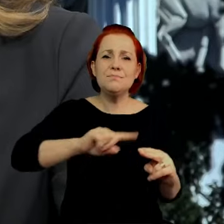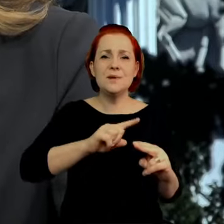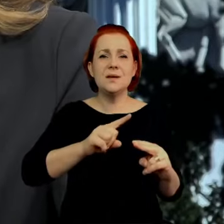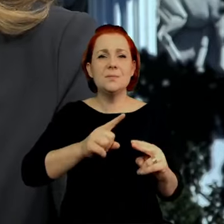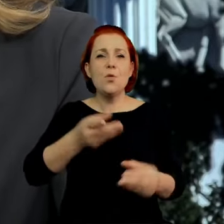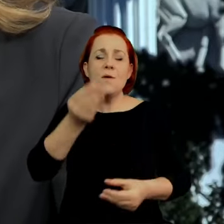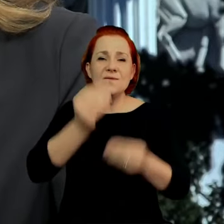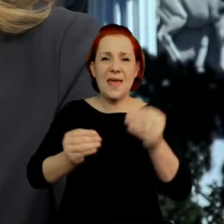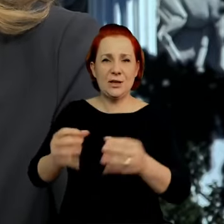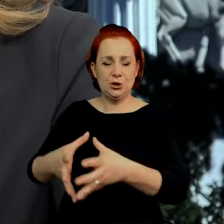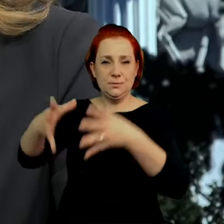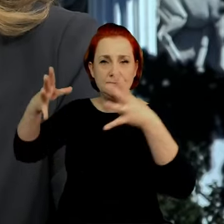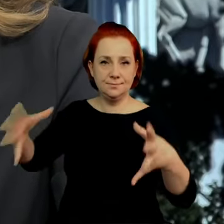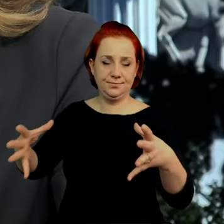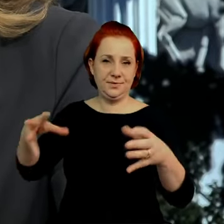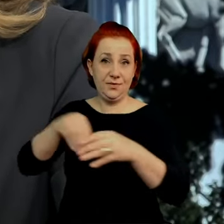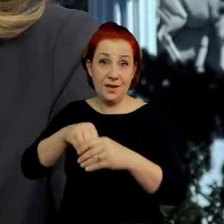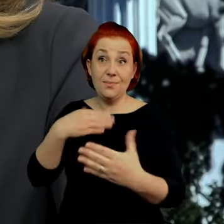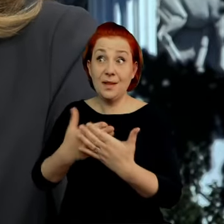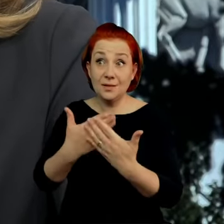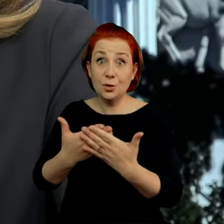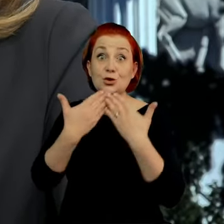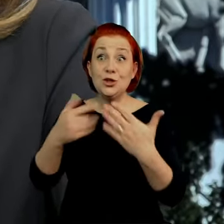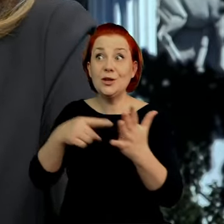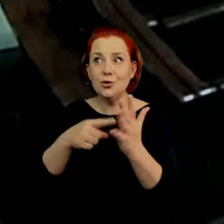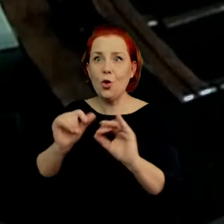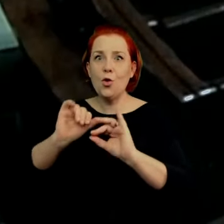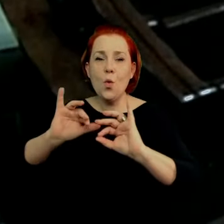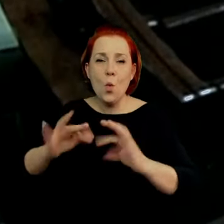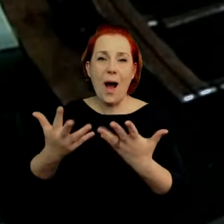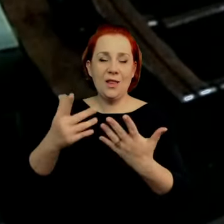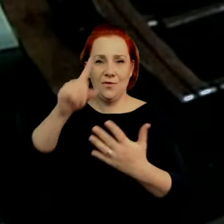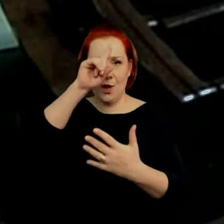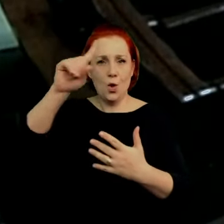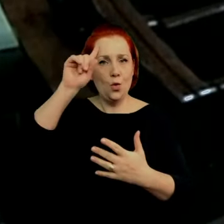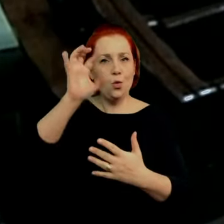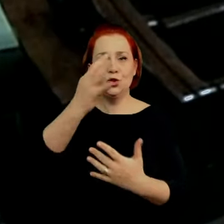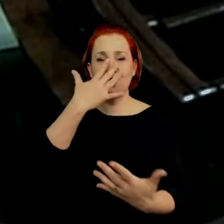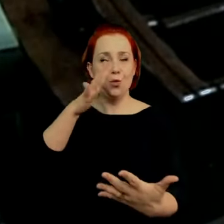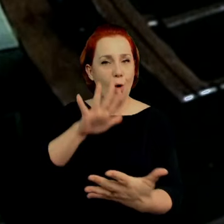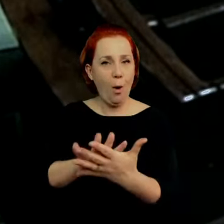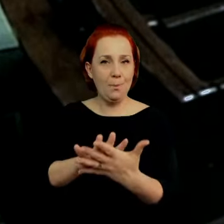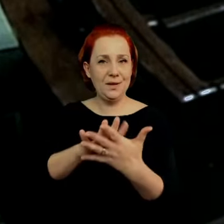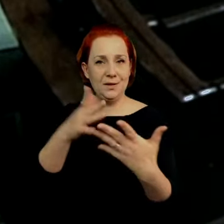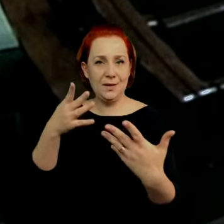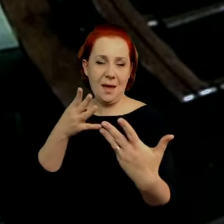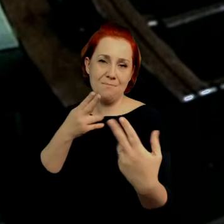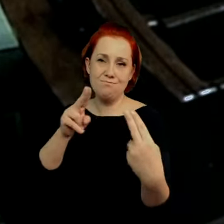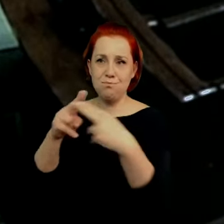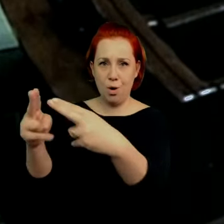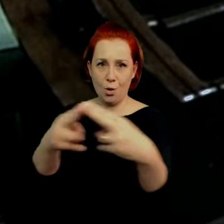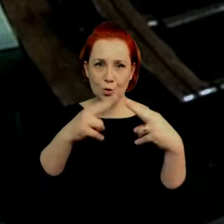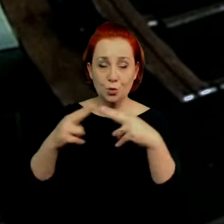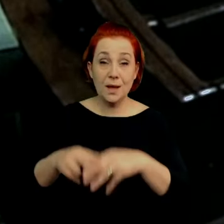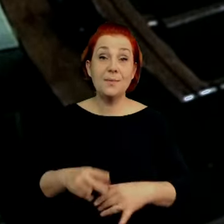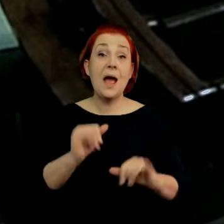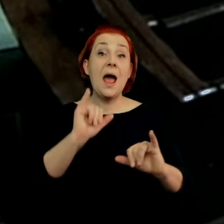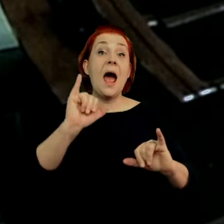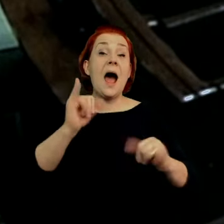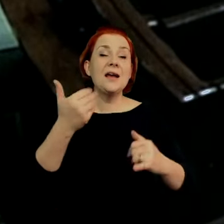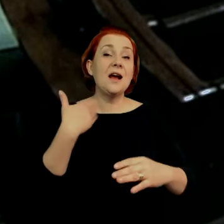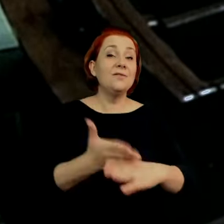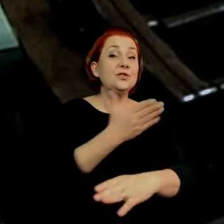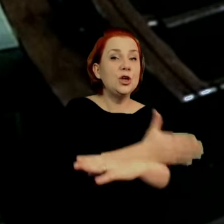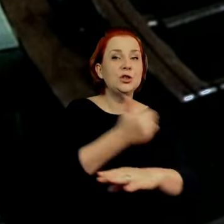Wtedy łatwiej się wszystkim zmieścić trochę. No ale kiedy pani przechodziła z Wiosny do partii Hołowni, no to wiadomo